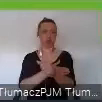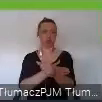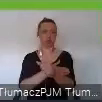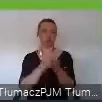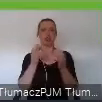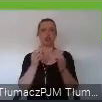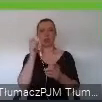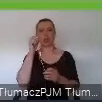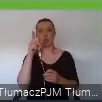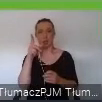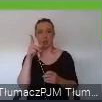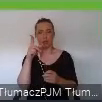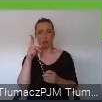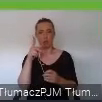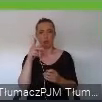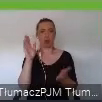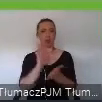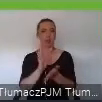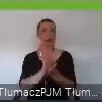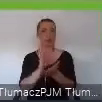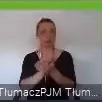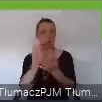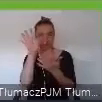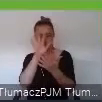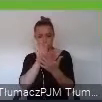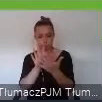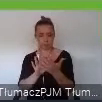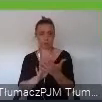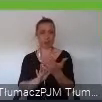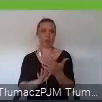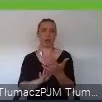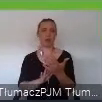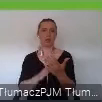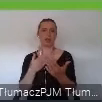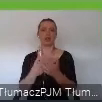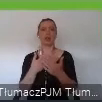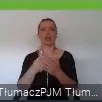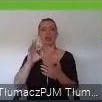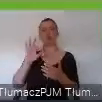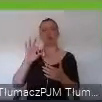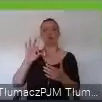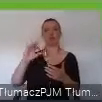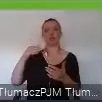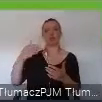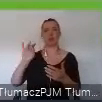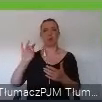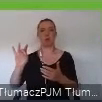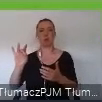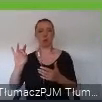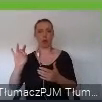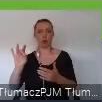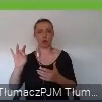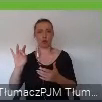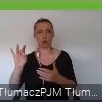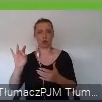Dzisiaj rano w prasie znalazłem taki temat, dlaczego smog, pomimo że wydano już tu jakieś określone pieniądze,